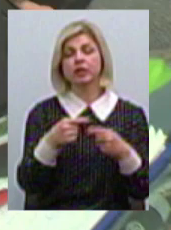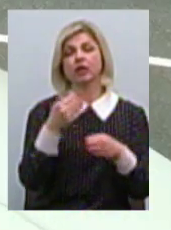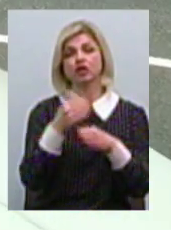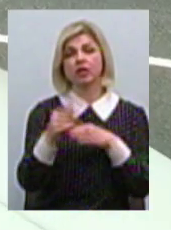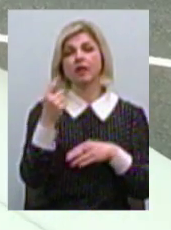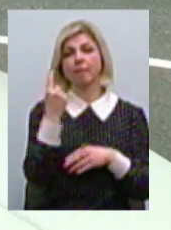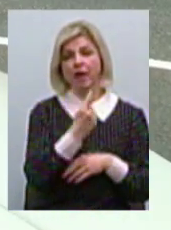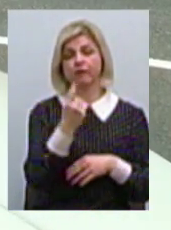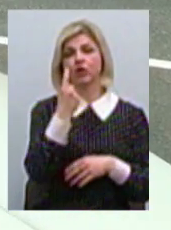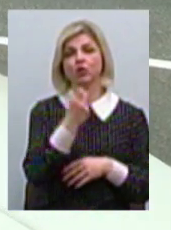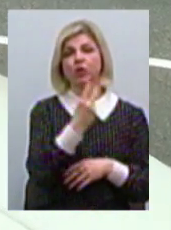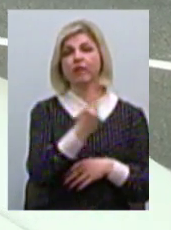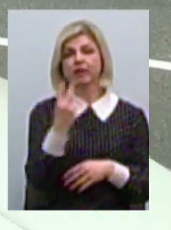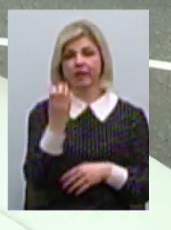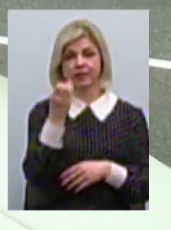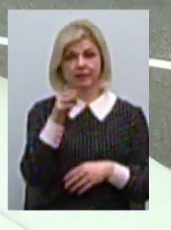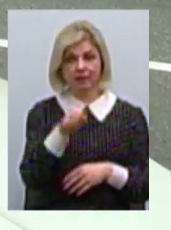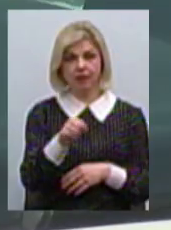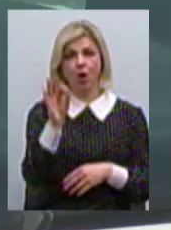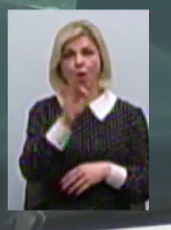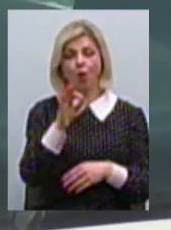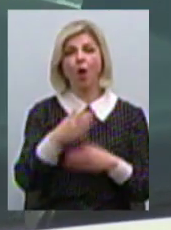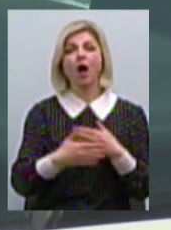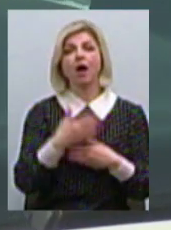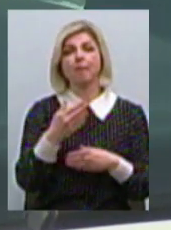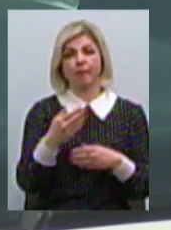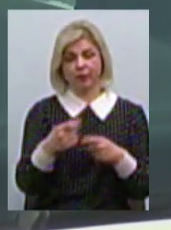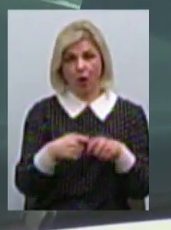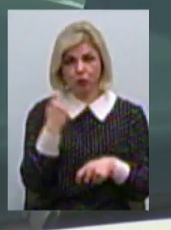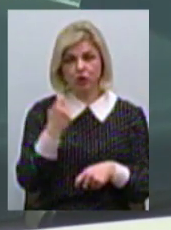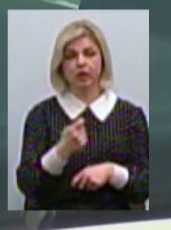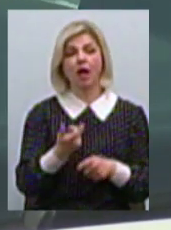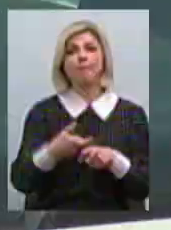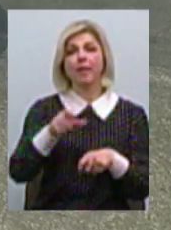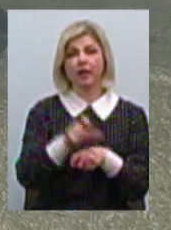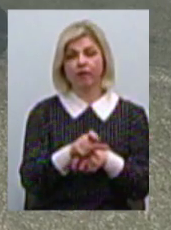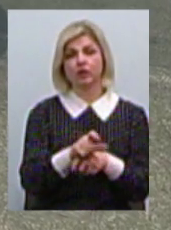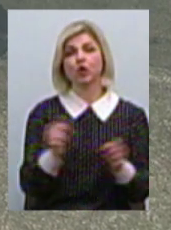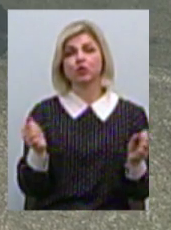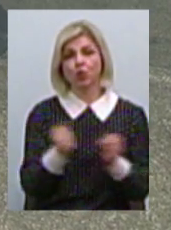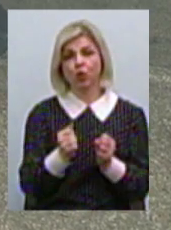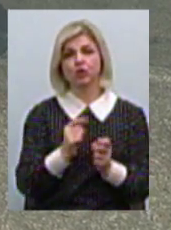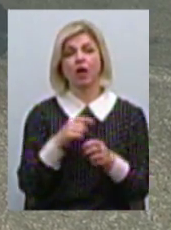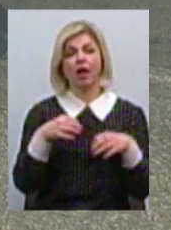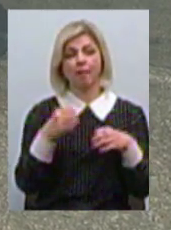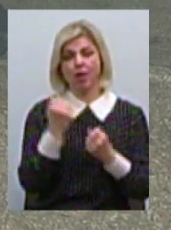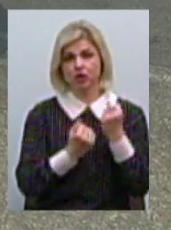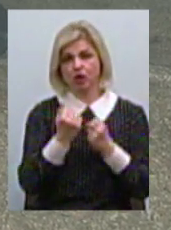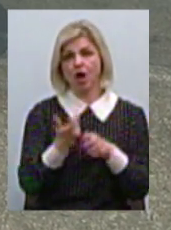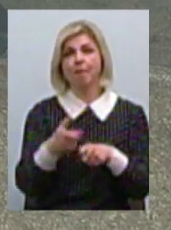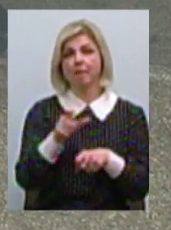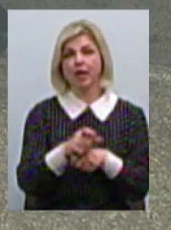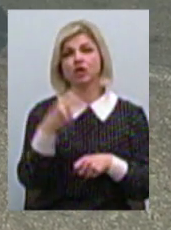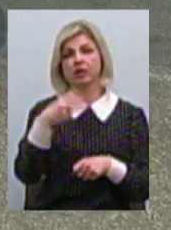статті 122 Кодексу України про адміністративні правопорушення. Перевищення встановлених обмежень швидкості руху транспортних засобів більш як на